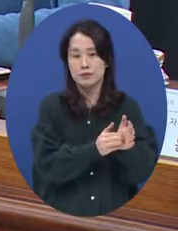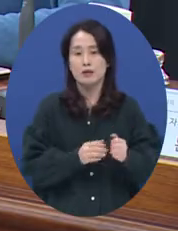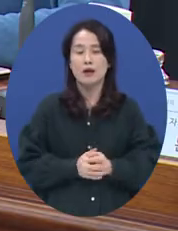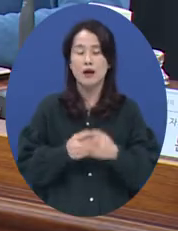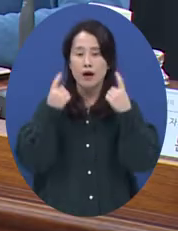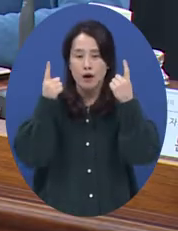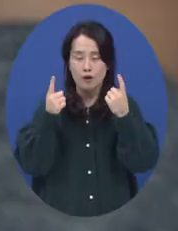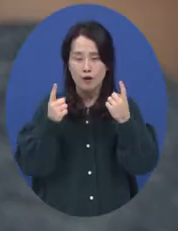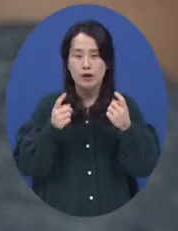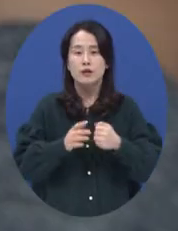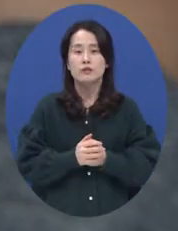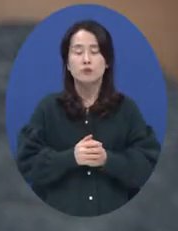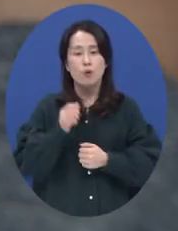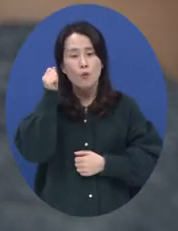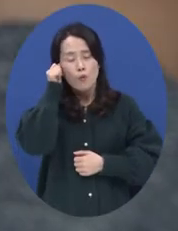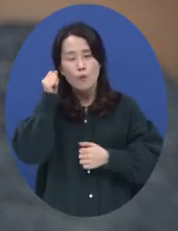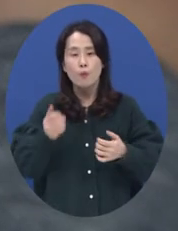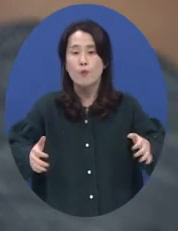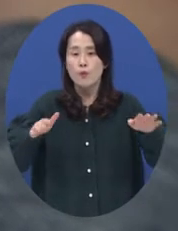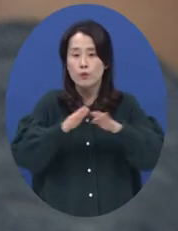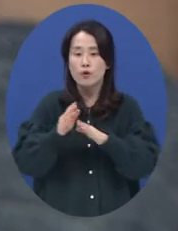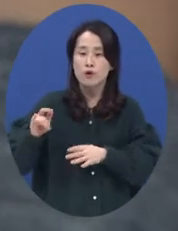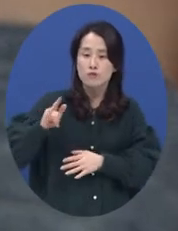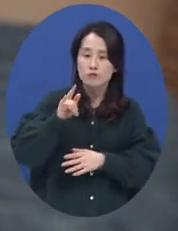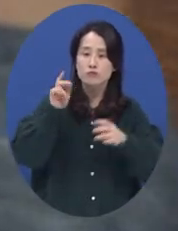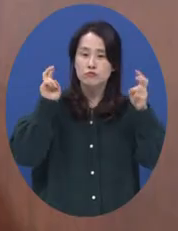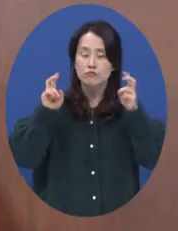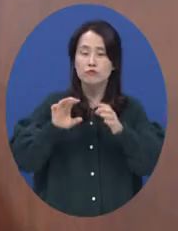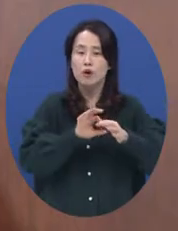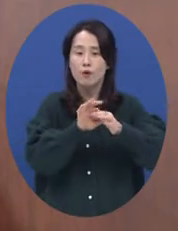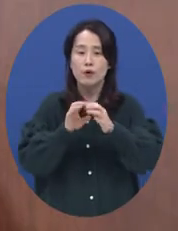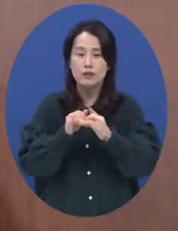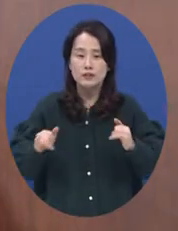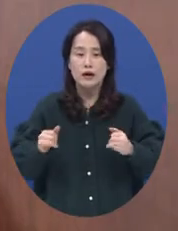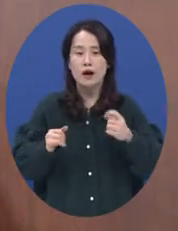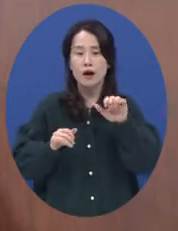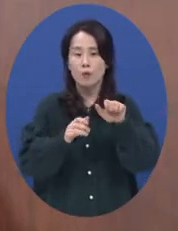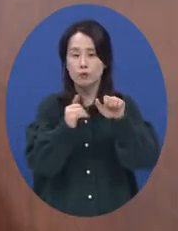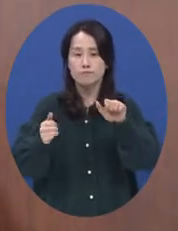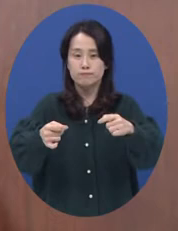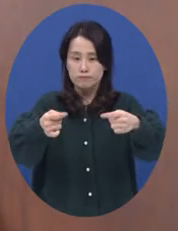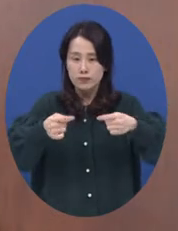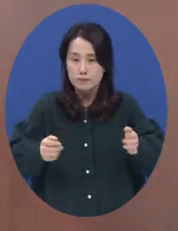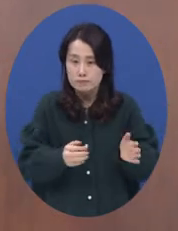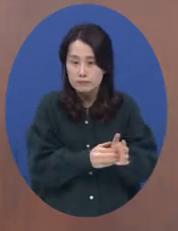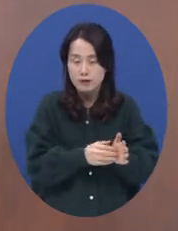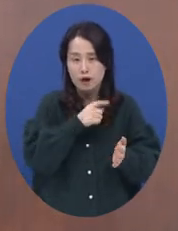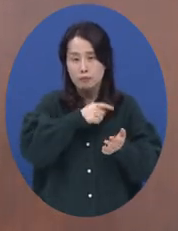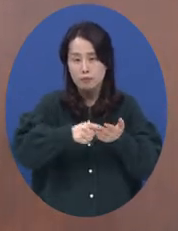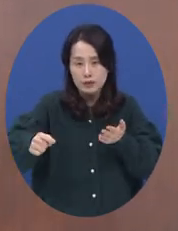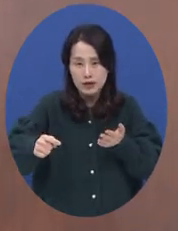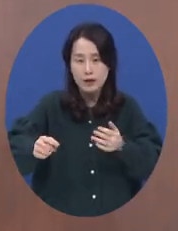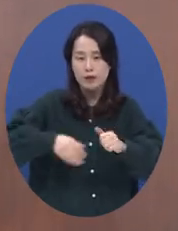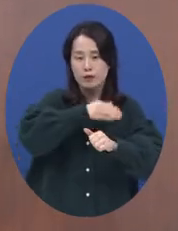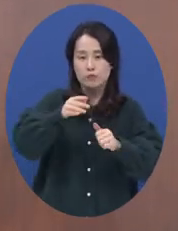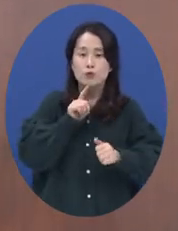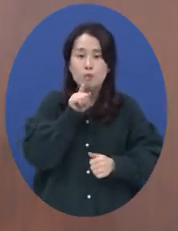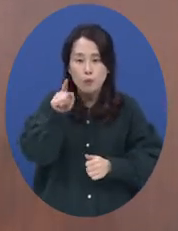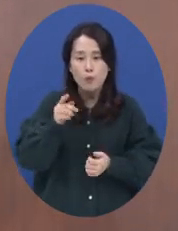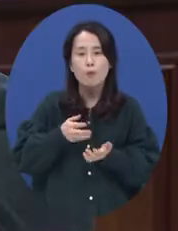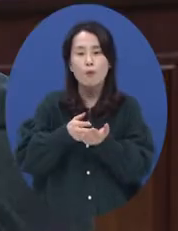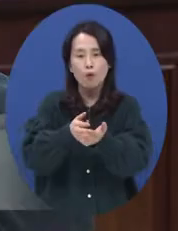관광업계와 숙박시설, 항공업계 관계자 등 50여 명이 함께했고 관광시장의 피해 현황에 대한 보고와 건의가